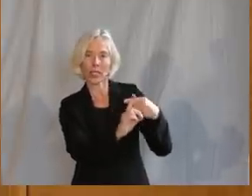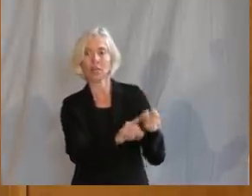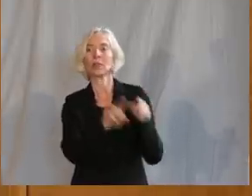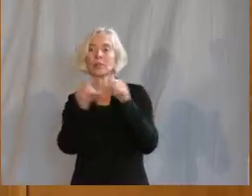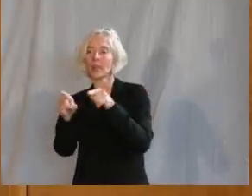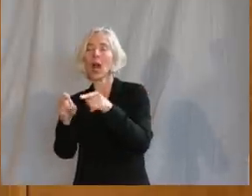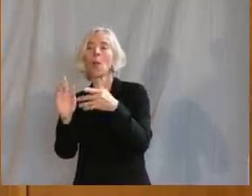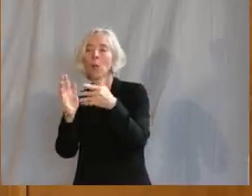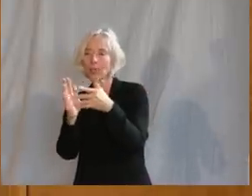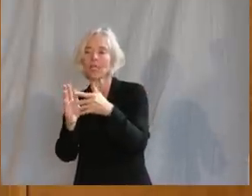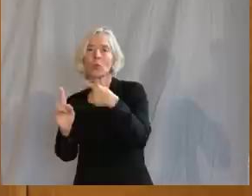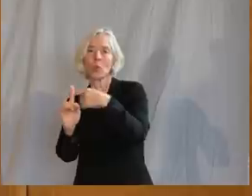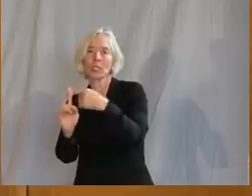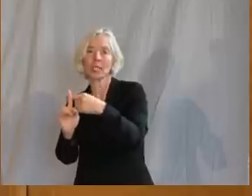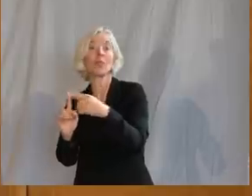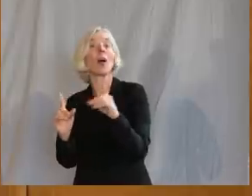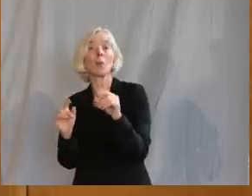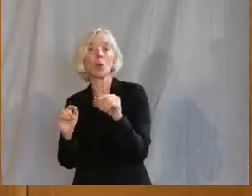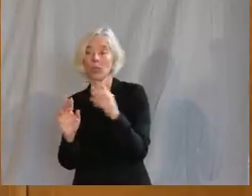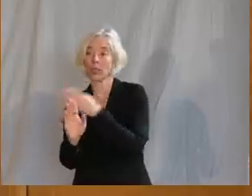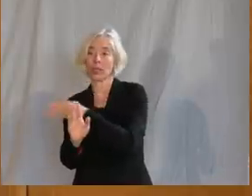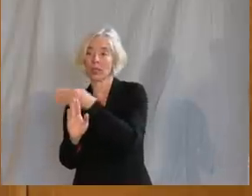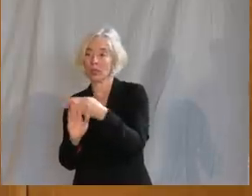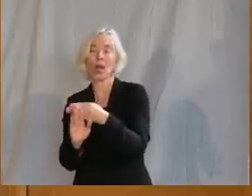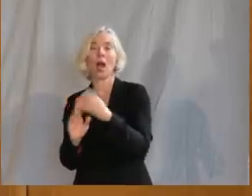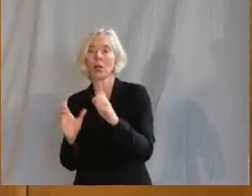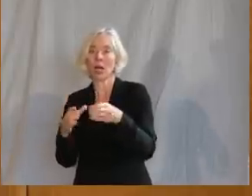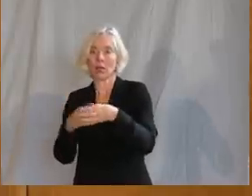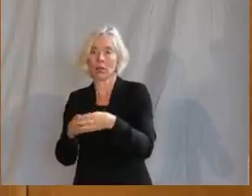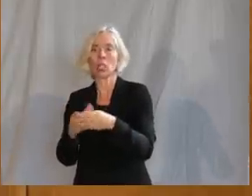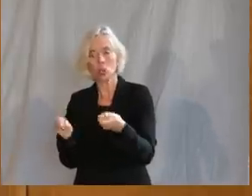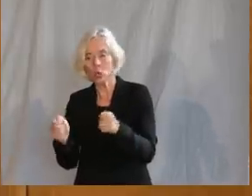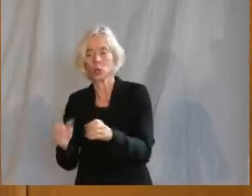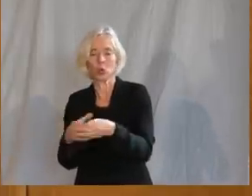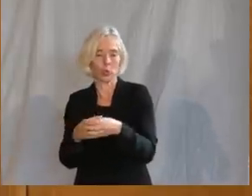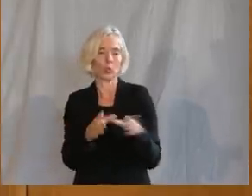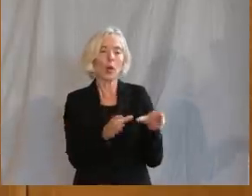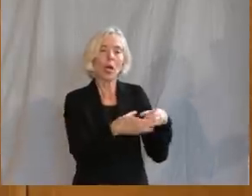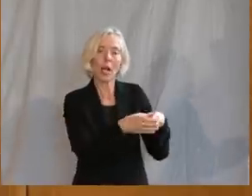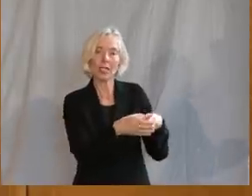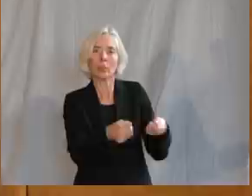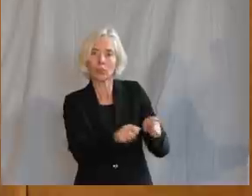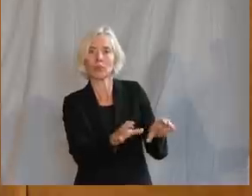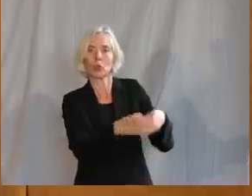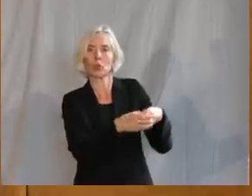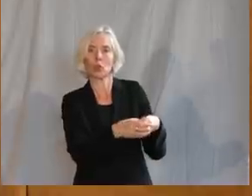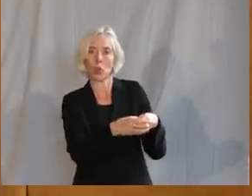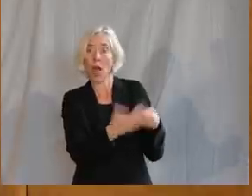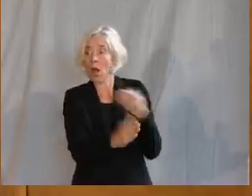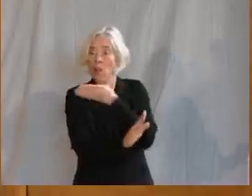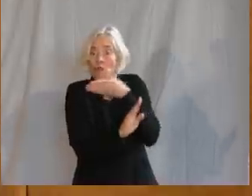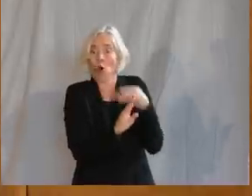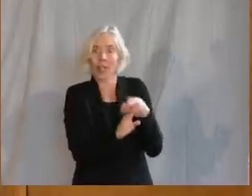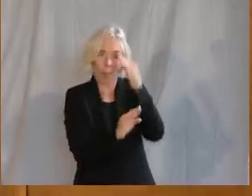Wochenende zurückzuführen. Also das heißt Schüler, die am Wochenende gemeldet worden sind und wo wir jetzt bei den Ermittlungen festgestellt